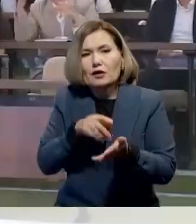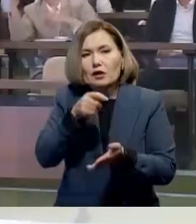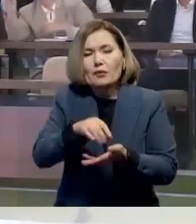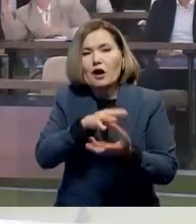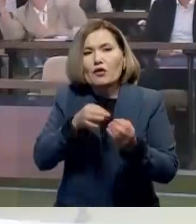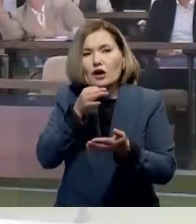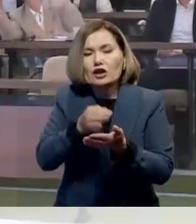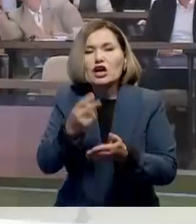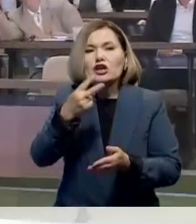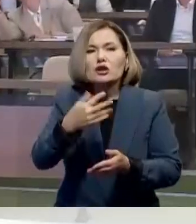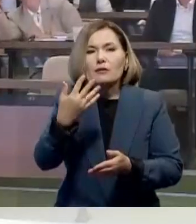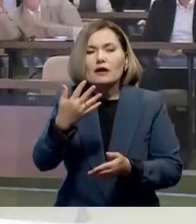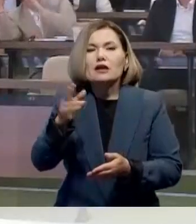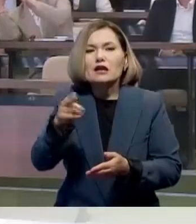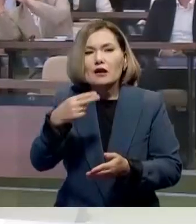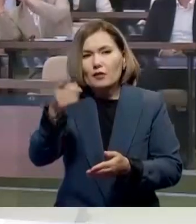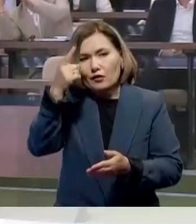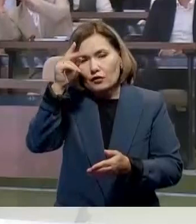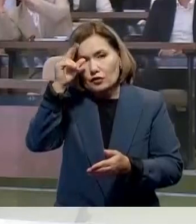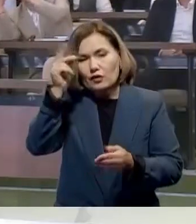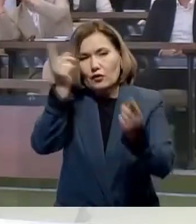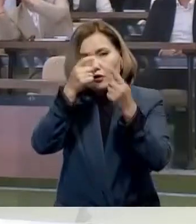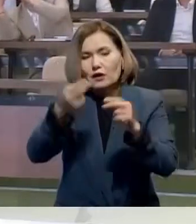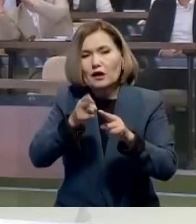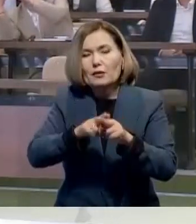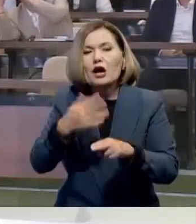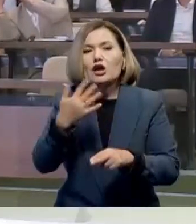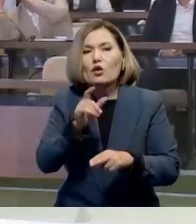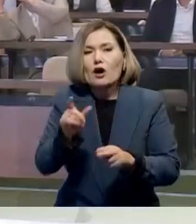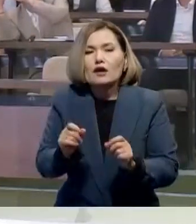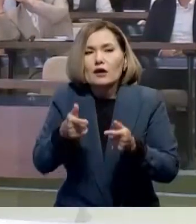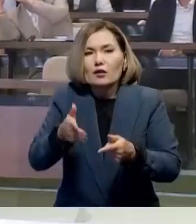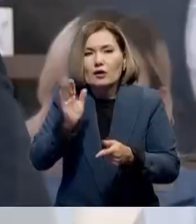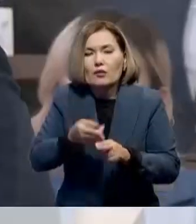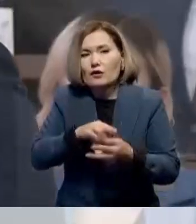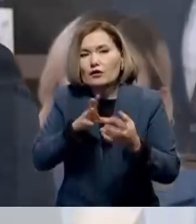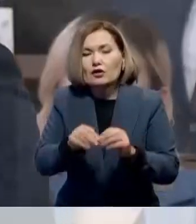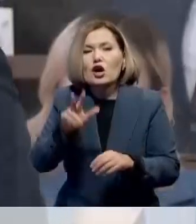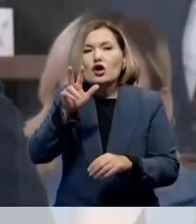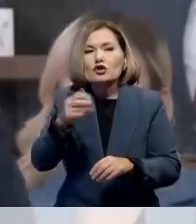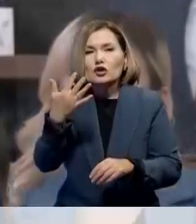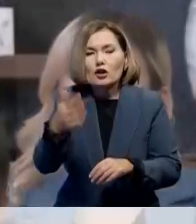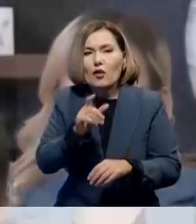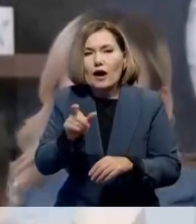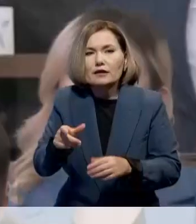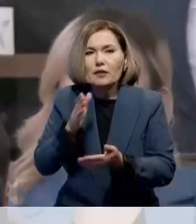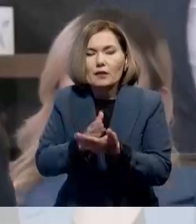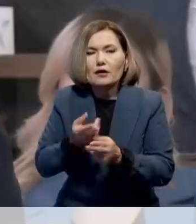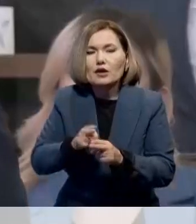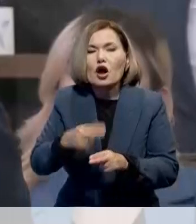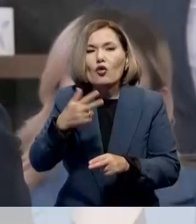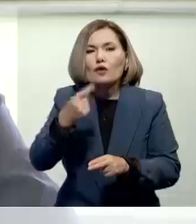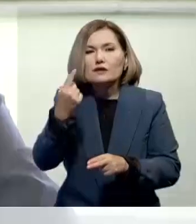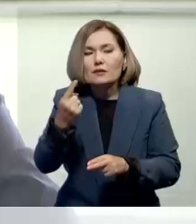нәтиже 25 желтоқсанда белгілі болмақ. Резервке 50 адам өтеді. Қазіргі уақытта мұнда 350 адам бар. Олардың